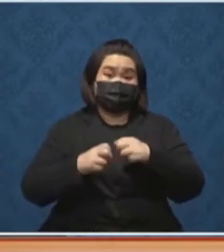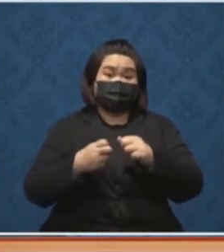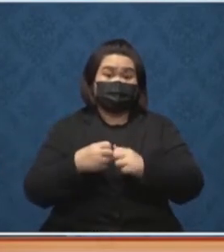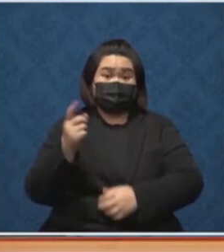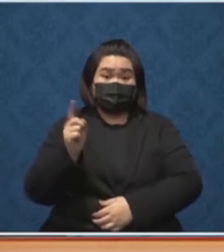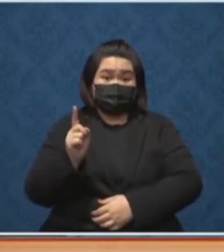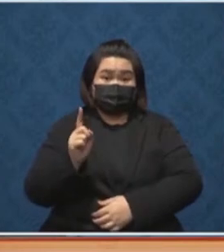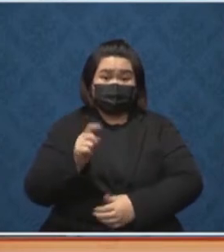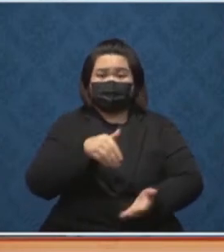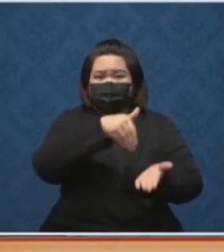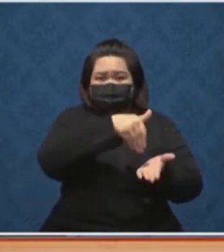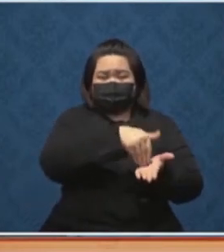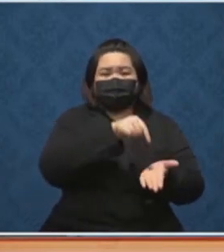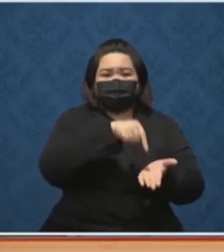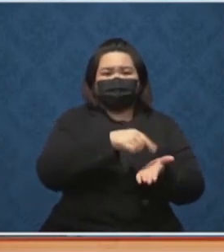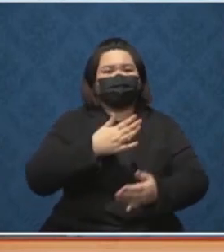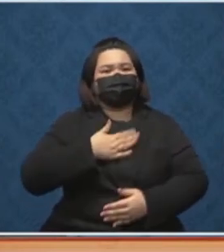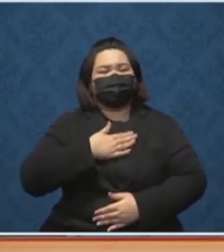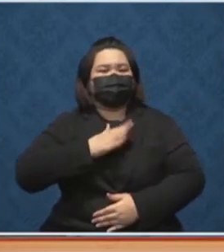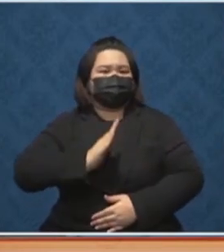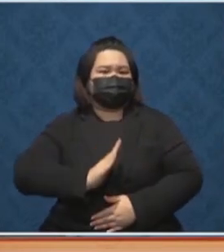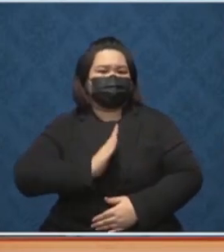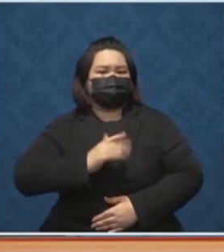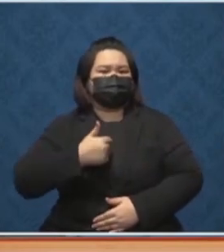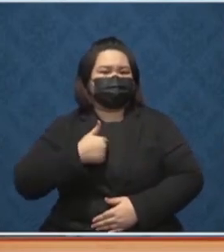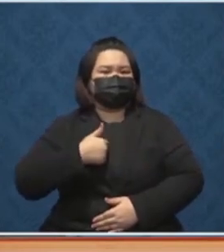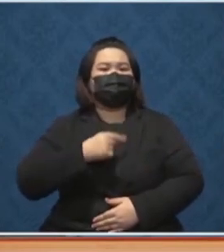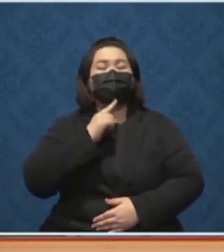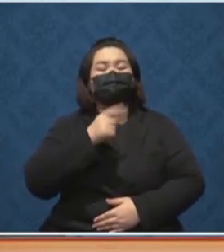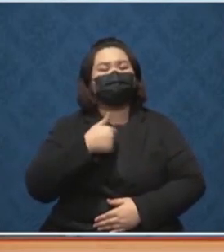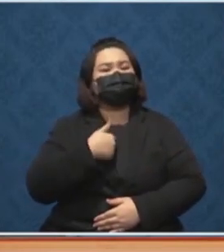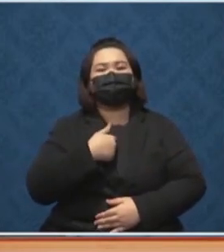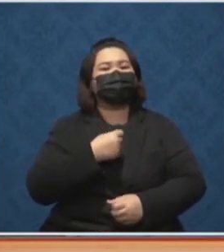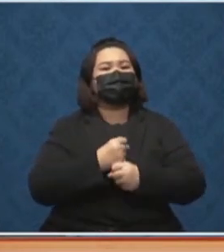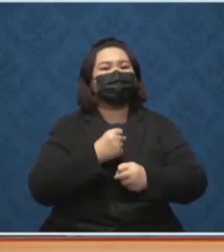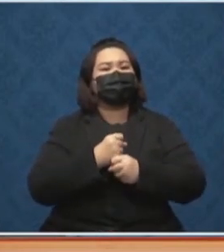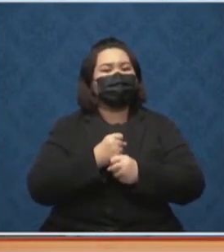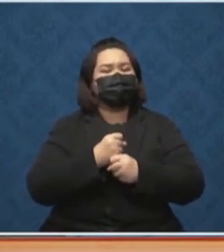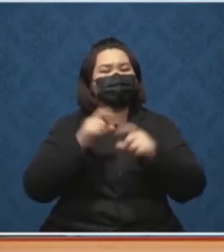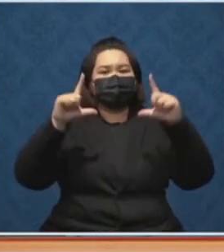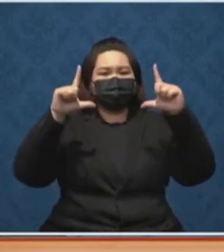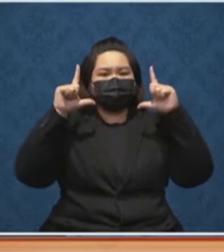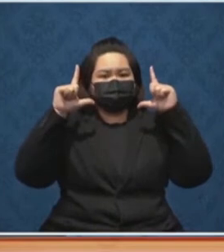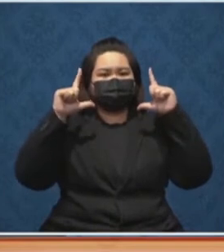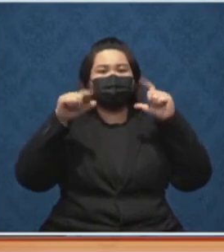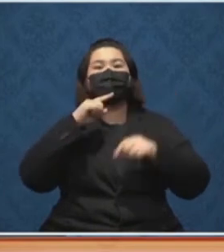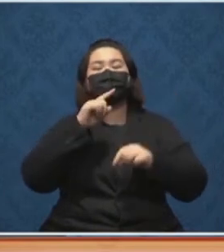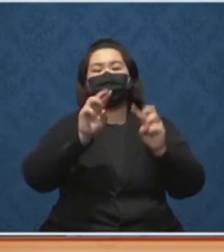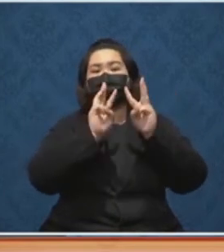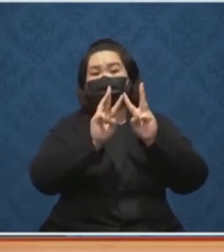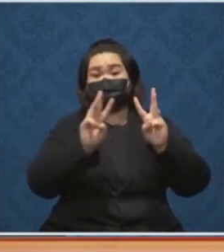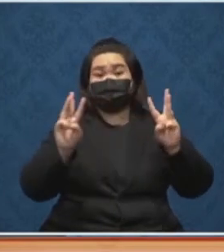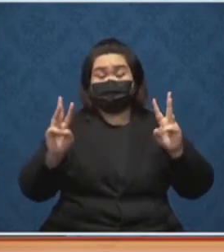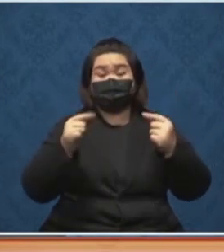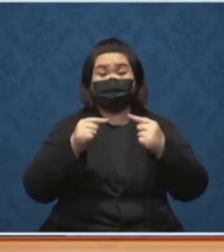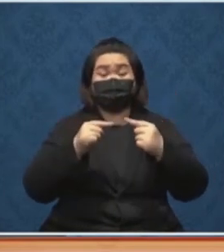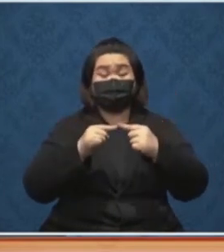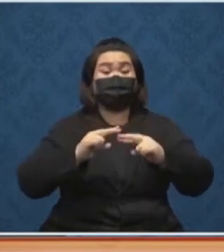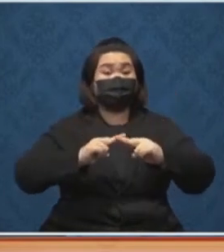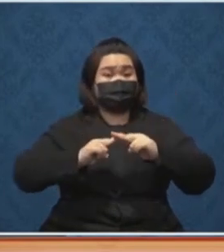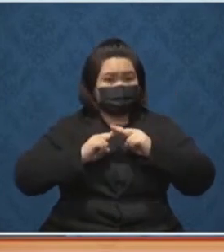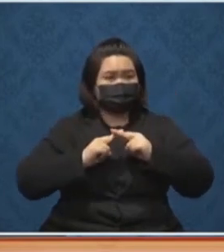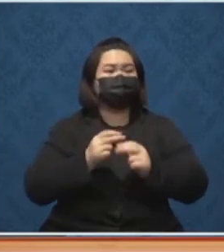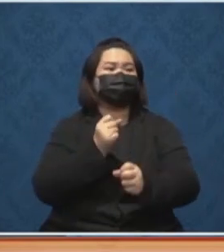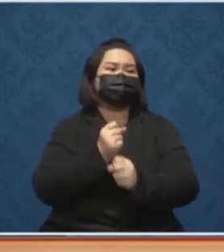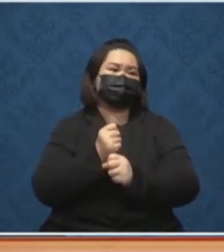ว่าศูนยเองในยืดออก บาคคุมใจ แล้วกวตวเองเกิดมาเพอสิ่นี้ด้การประการ์บนเว็ไต kell ส